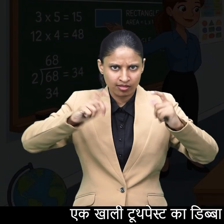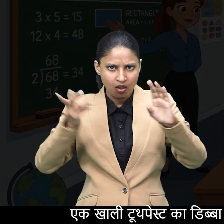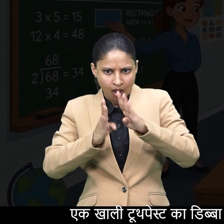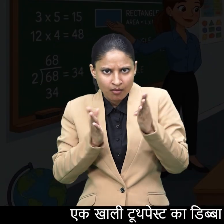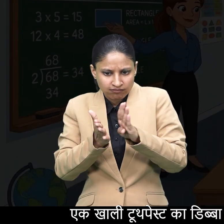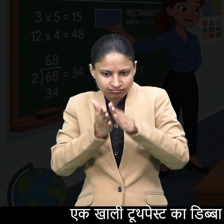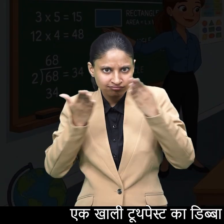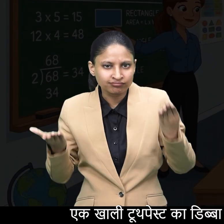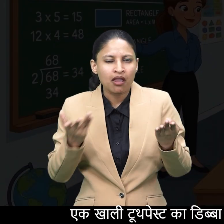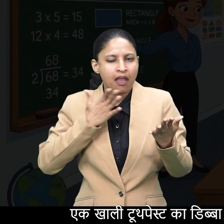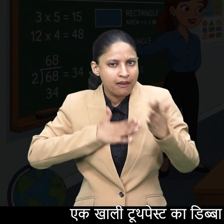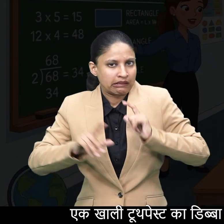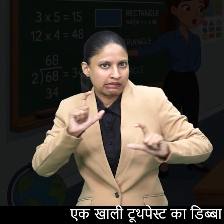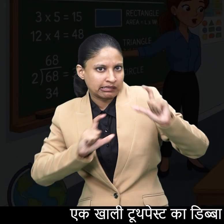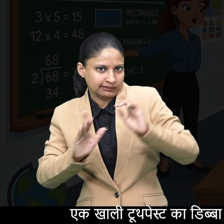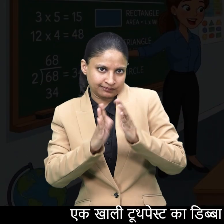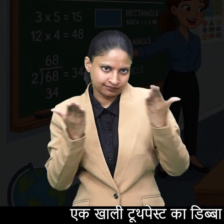खोलें।